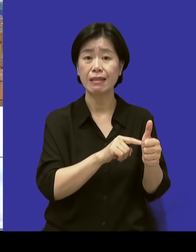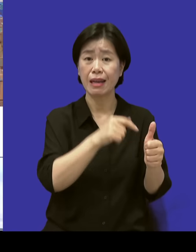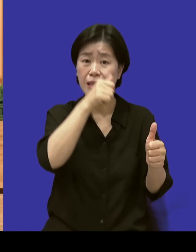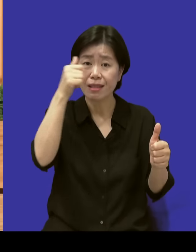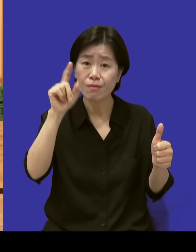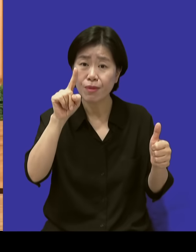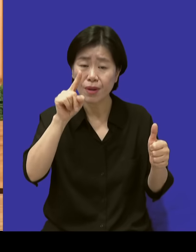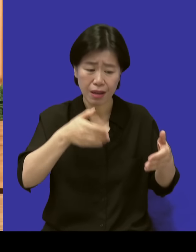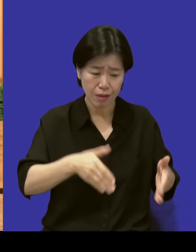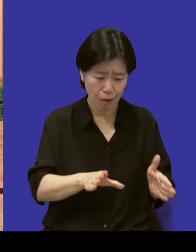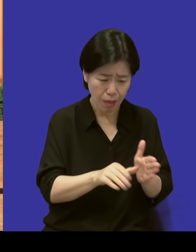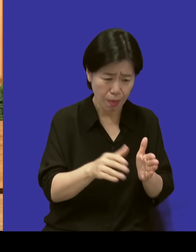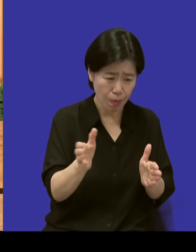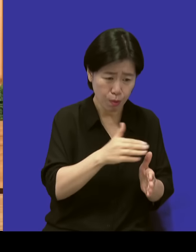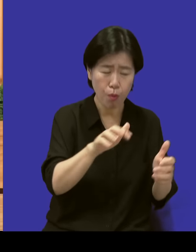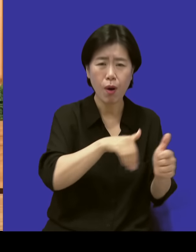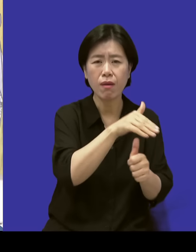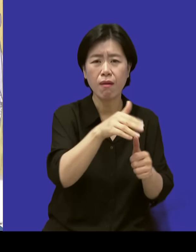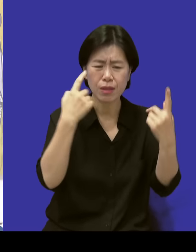죽어서도 지옥이잖아. 지옥이잖아요. 그러네요.